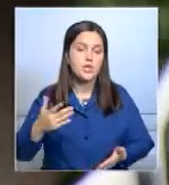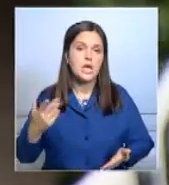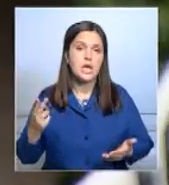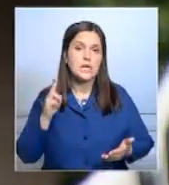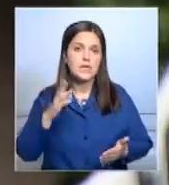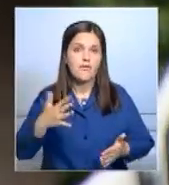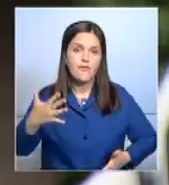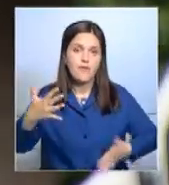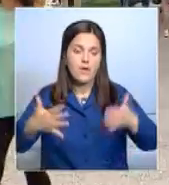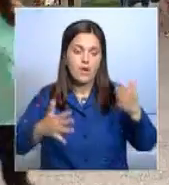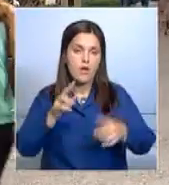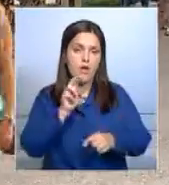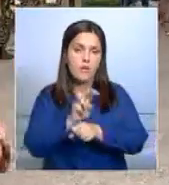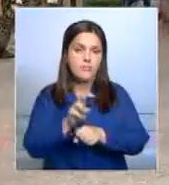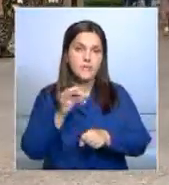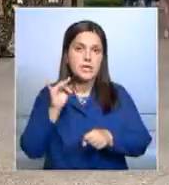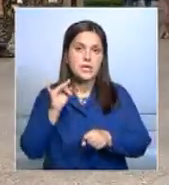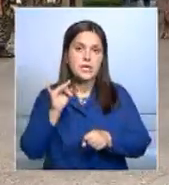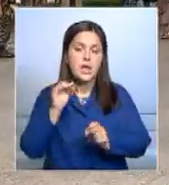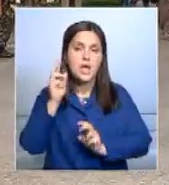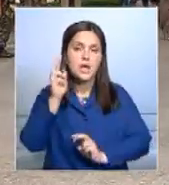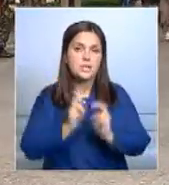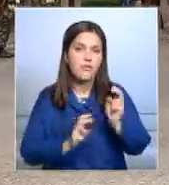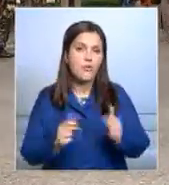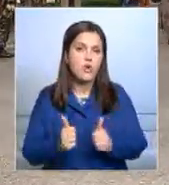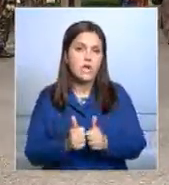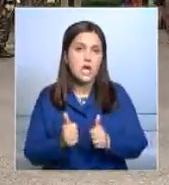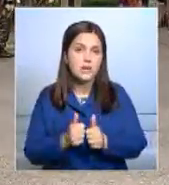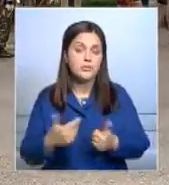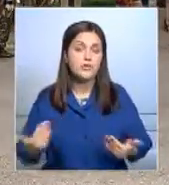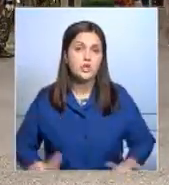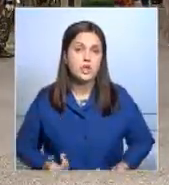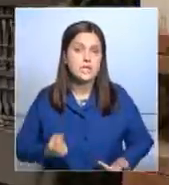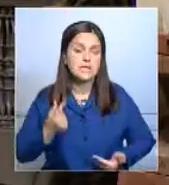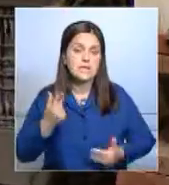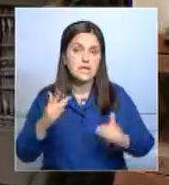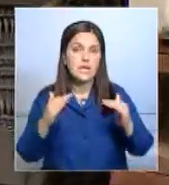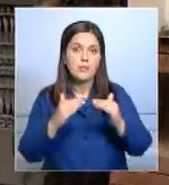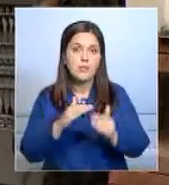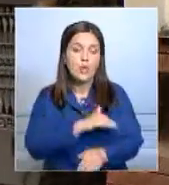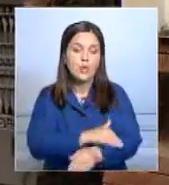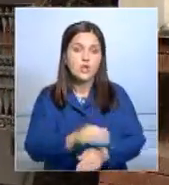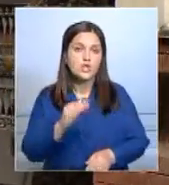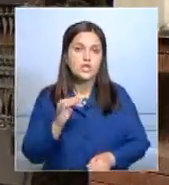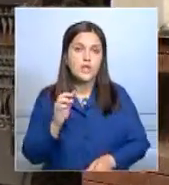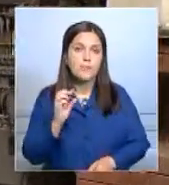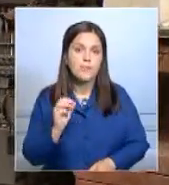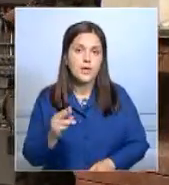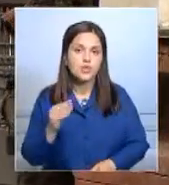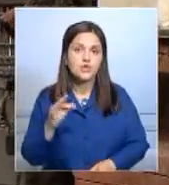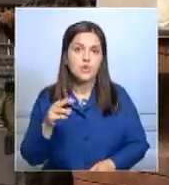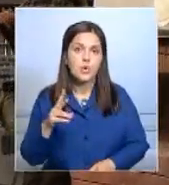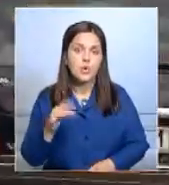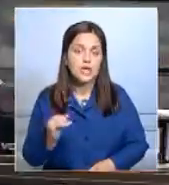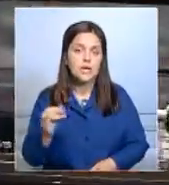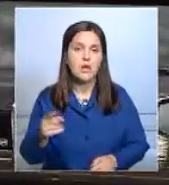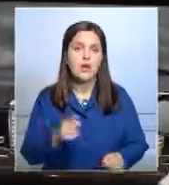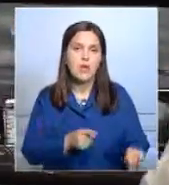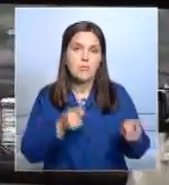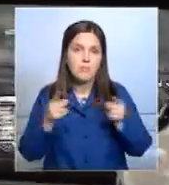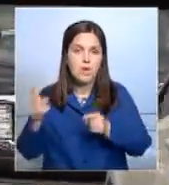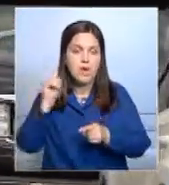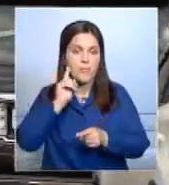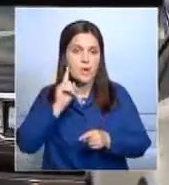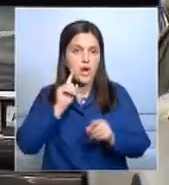жилые кварталы, центральный рынок и кондитерская фабрика. Жильцов нескольких домов по улице Жебек-Жолы эвакуировали в здание